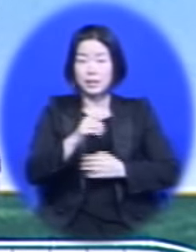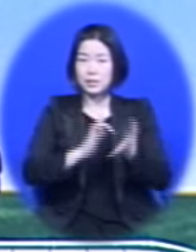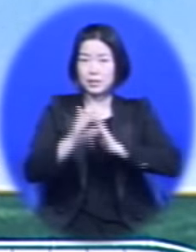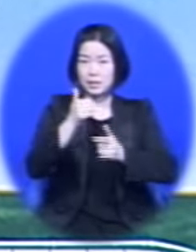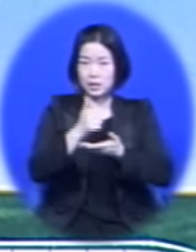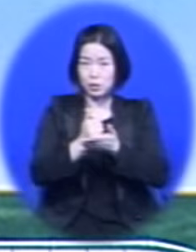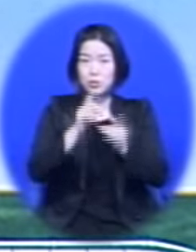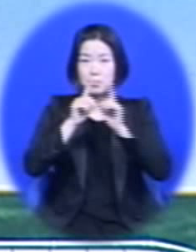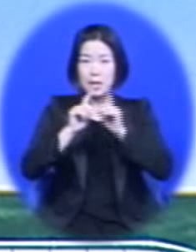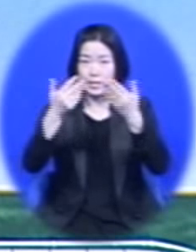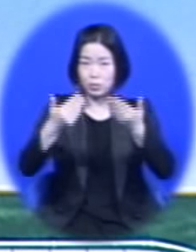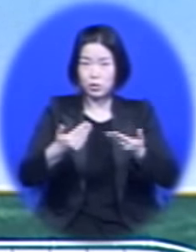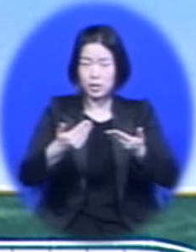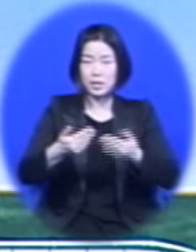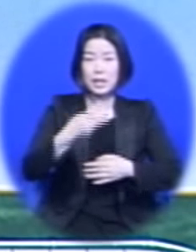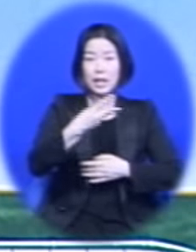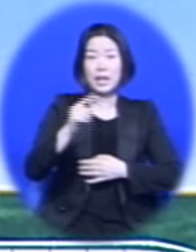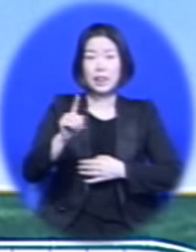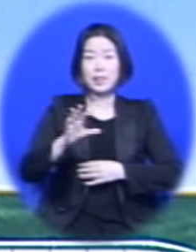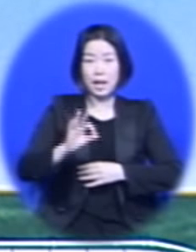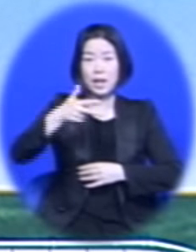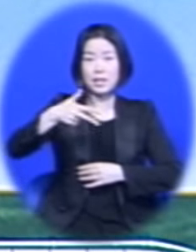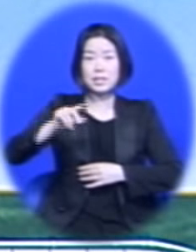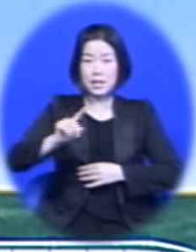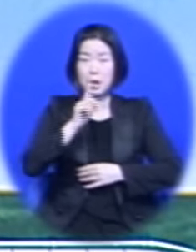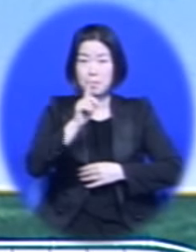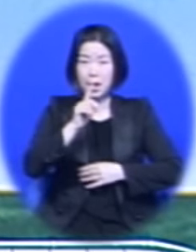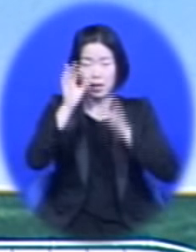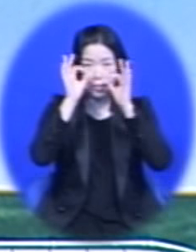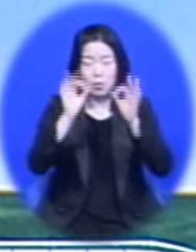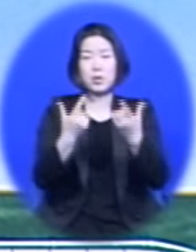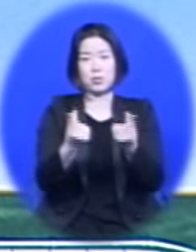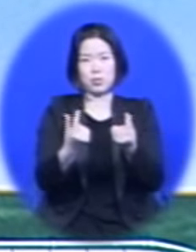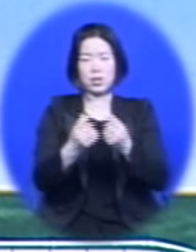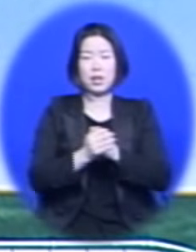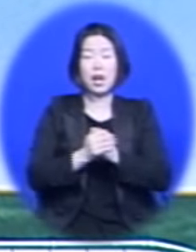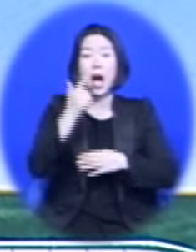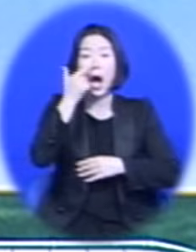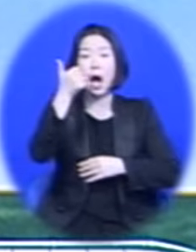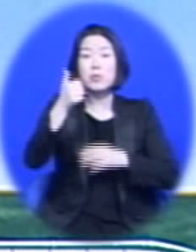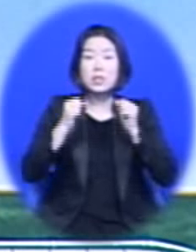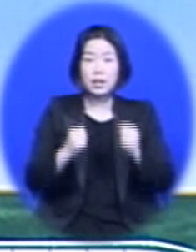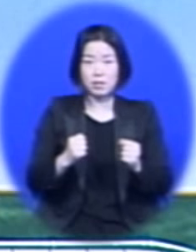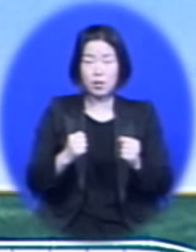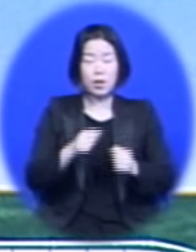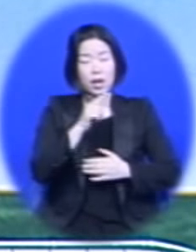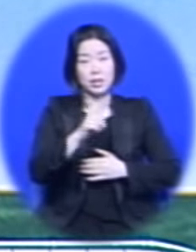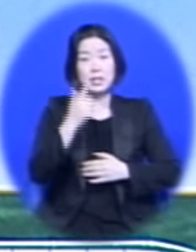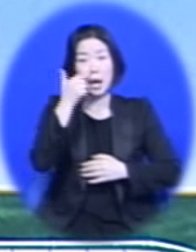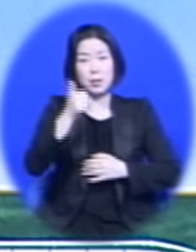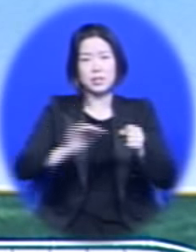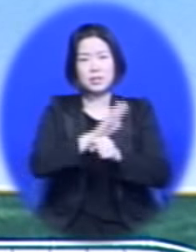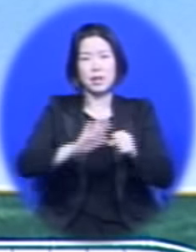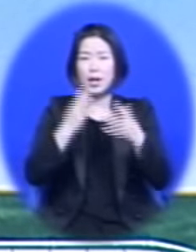예수님께서 말씀하신 탕자의 이야기에 나오는 탕자가 그렇습니다. 아버지가 계십니다. 그 아버지는 사랑이